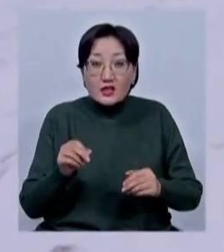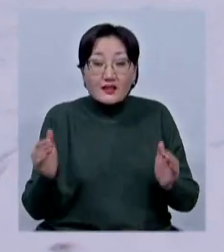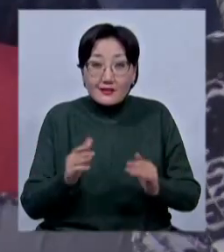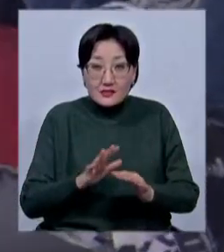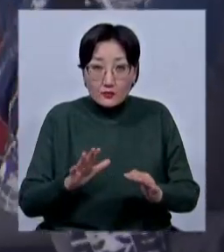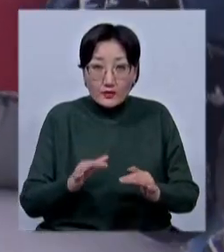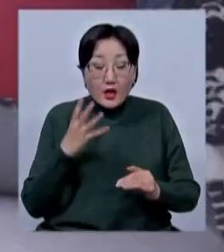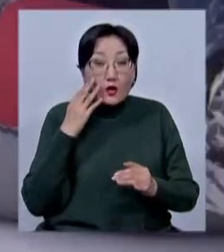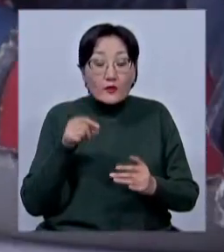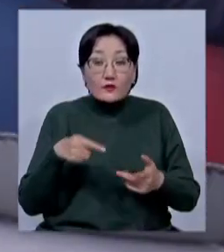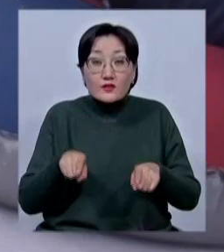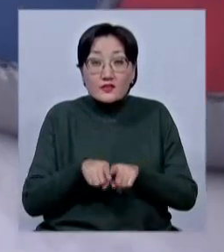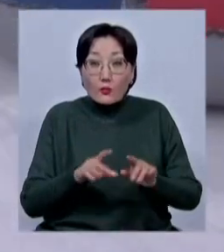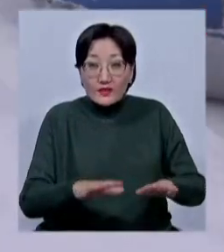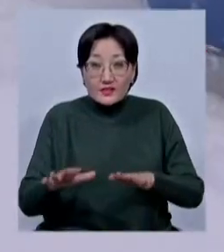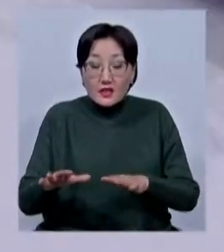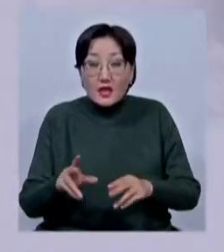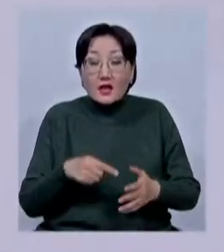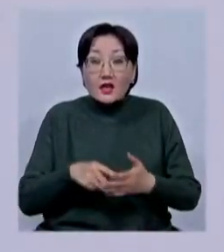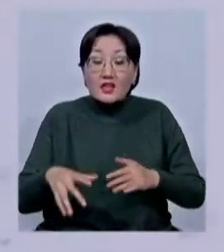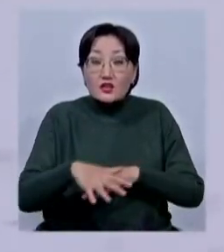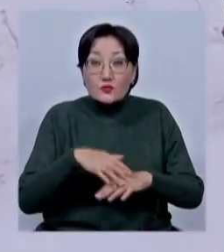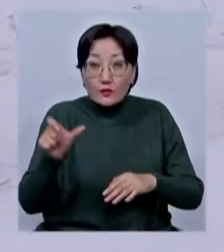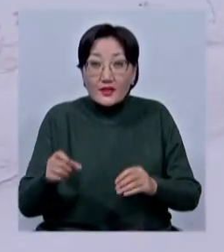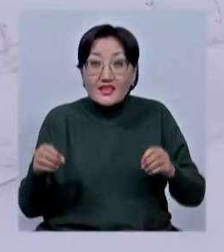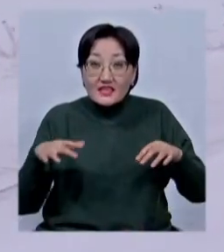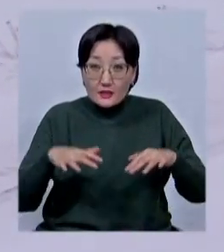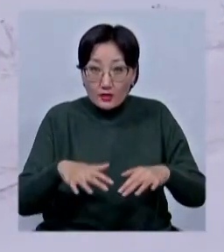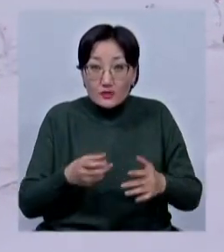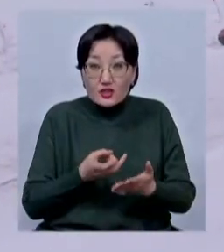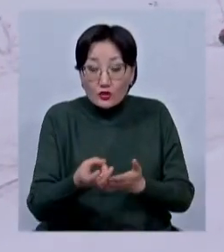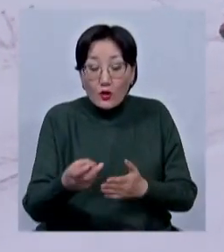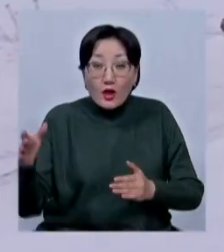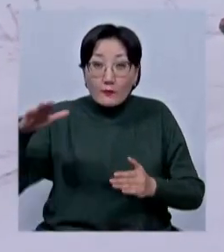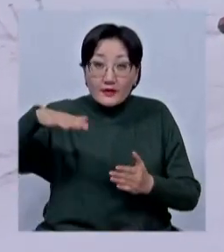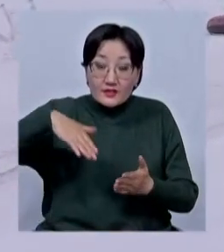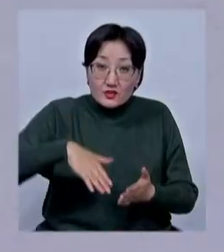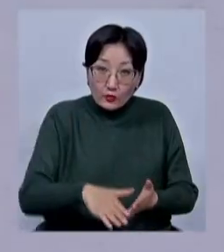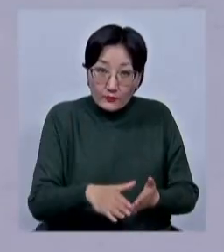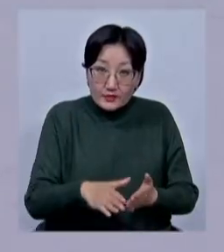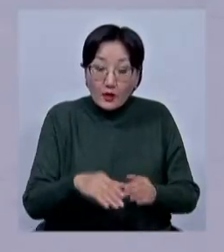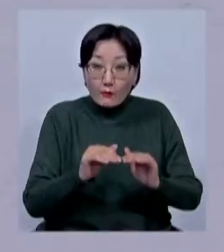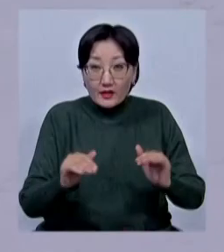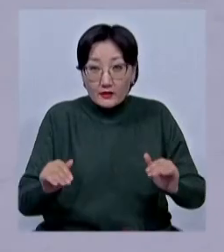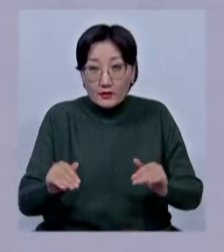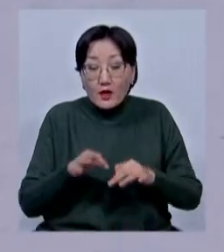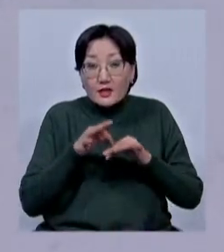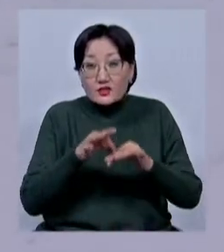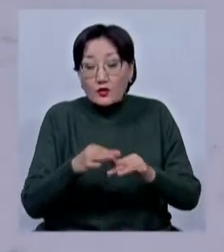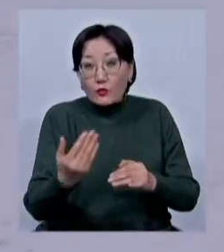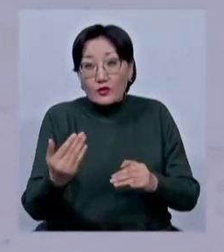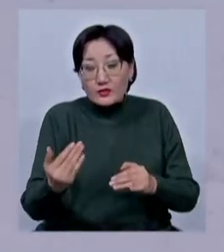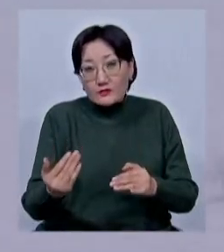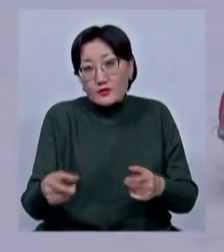азаяр емес. Алматыдағы осындай орындарға да қала жұртшылығы ағылып келіп жатады. Олар биіктіктен сырғанауға тіпті балаларын да алып барып олардың